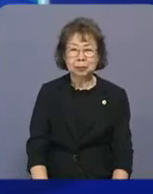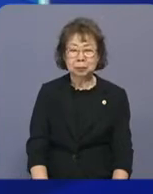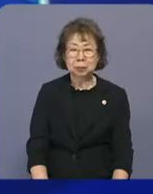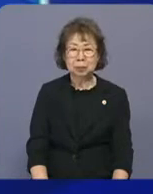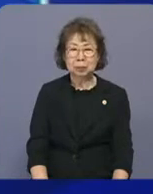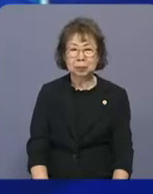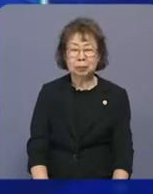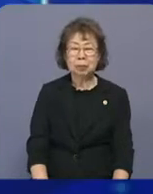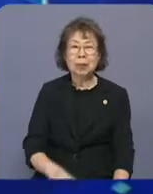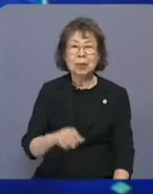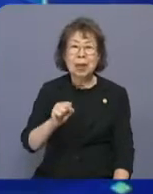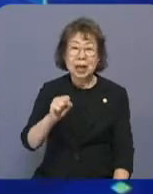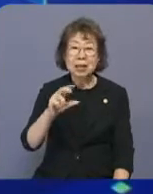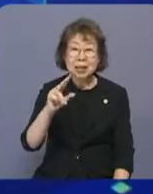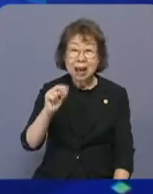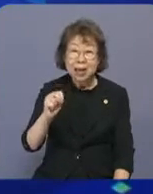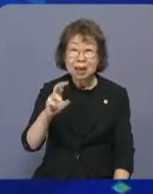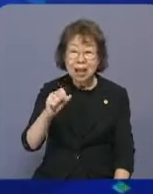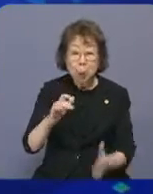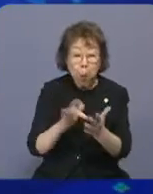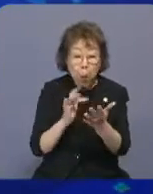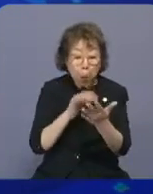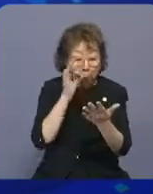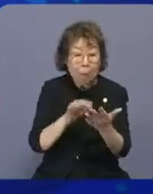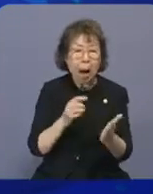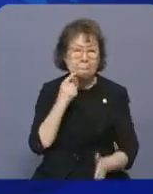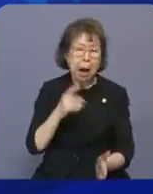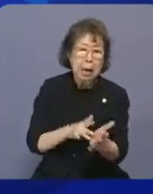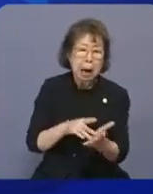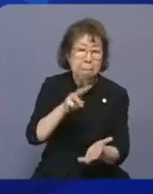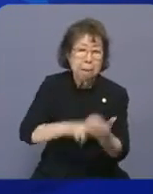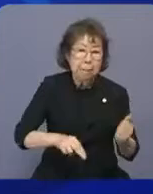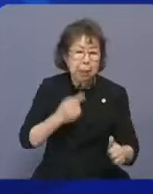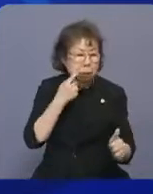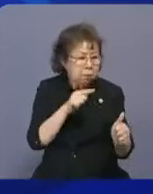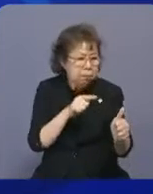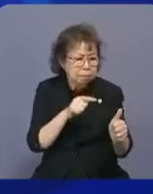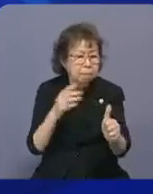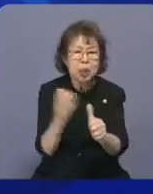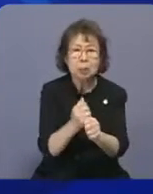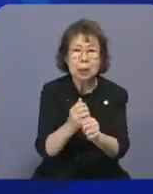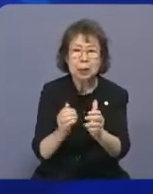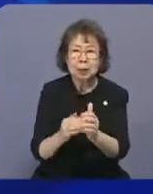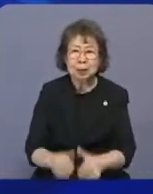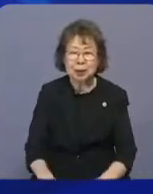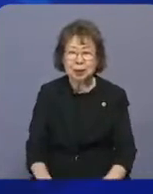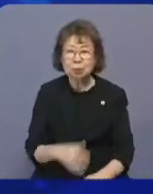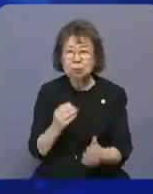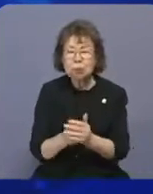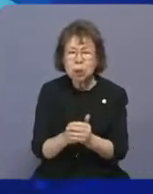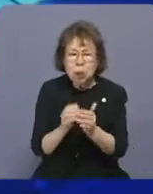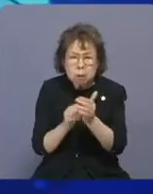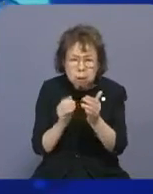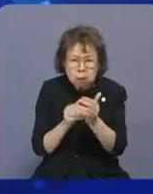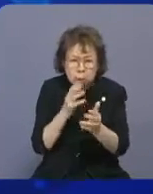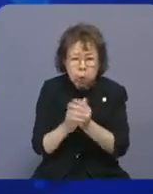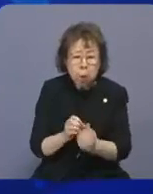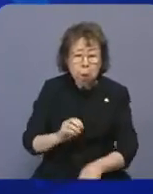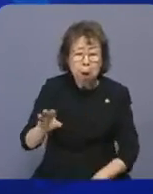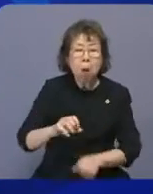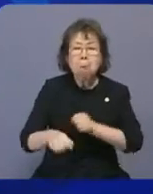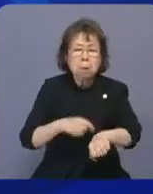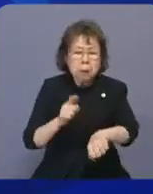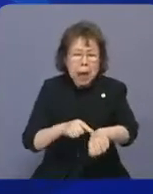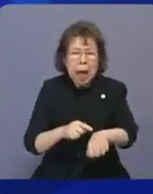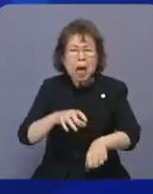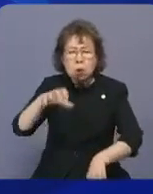다음 소식입니다. SNS로 구매자를 모집해서 마약을 판매한 일당이 경찰에 적발됐습니다. 이른바 던지기 수법으로 때와 장소를